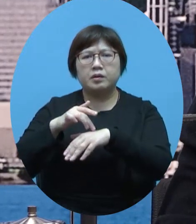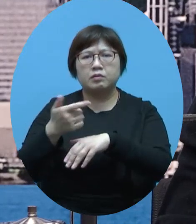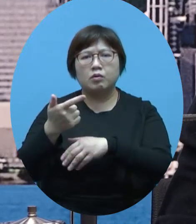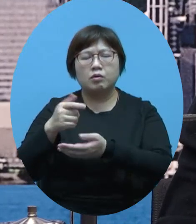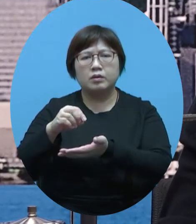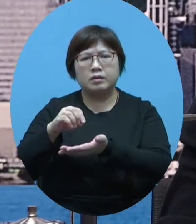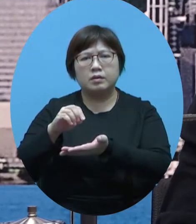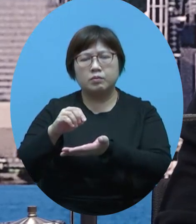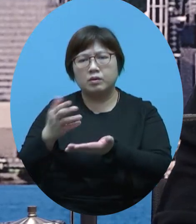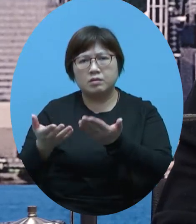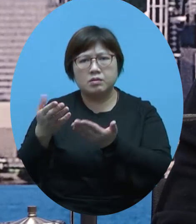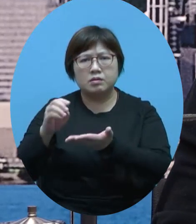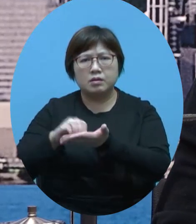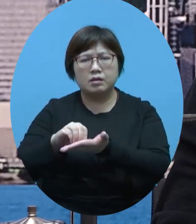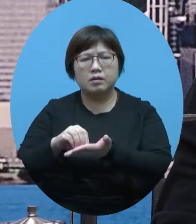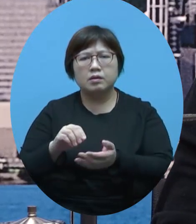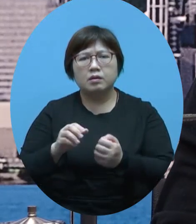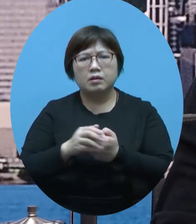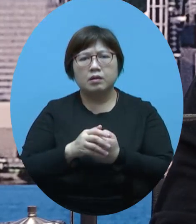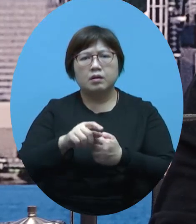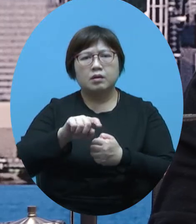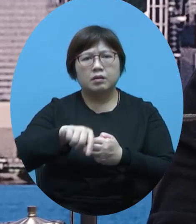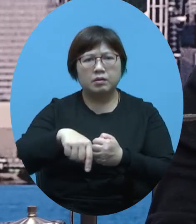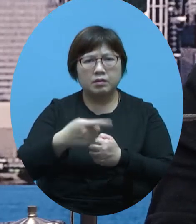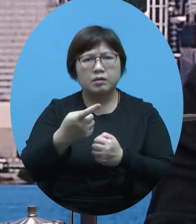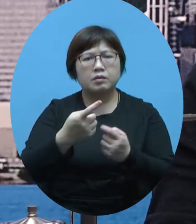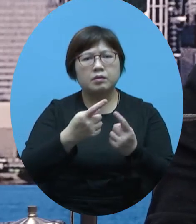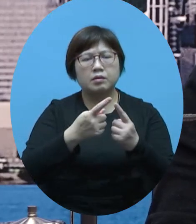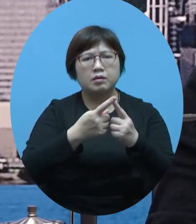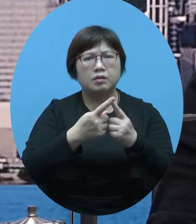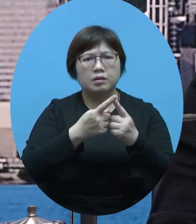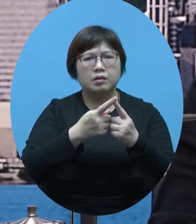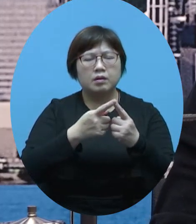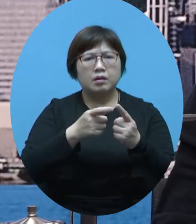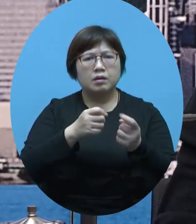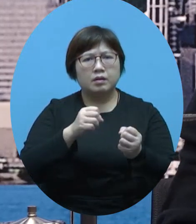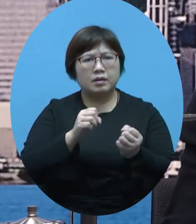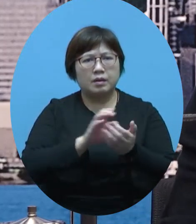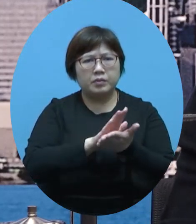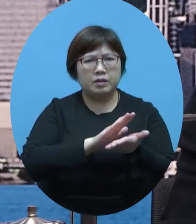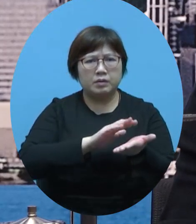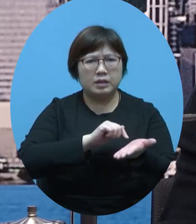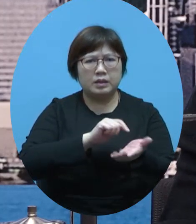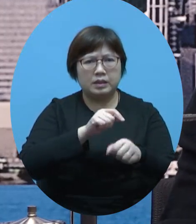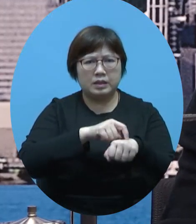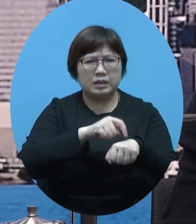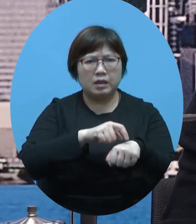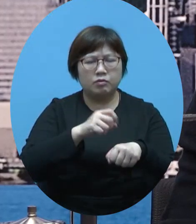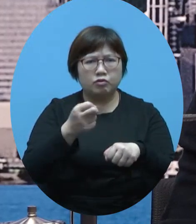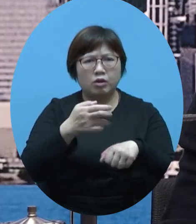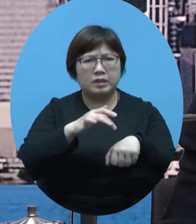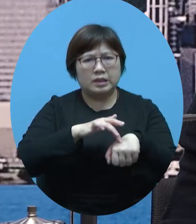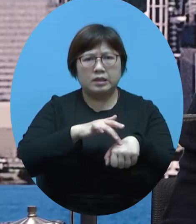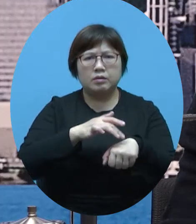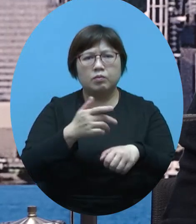咁當然佢有冇同其他人再有啲感染期嘅時候會再有接觸，咁當然嗰啲都